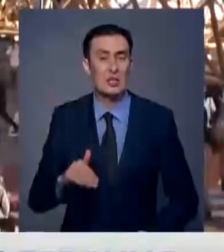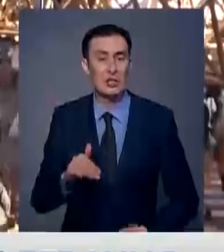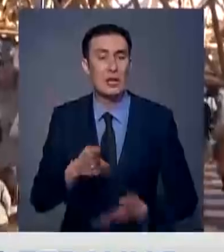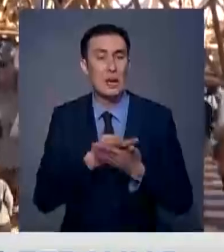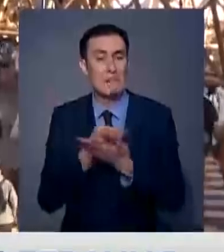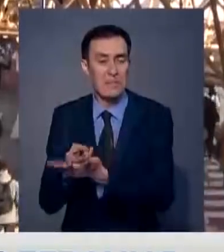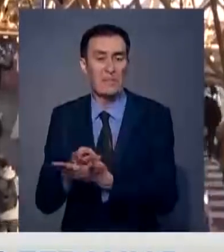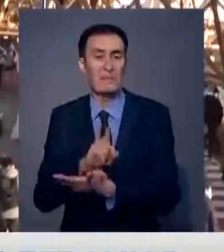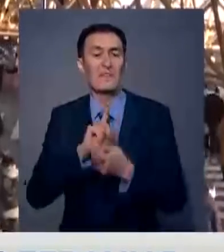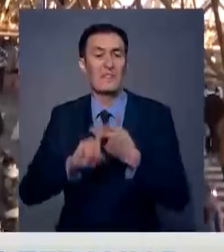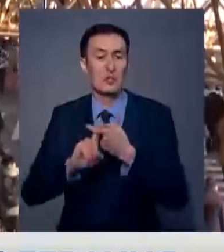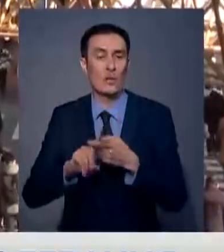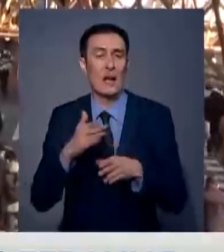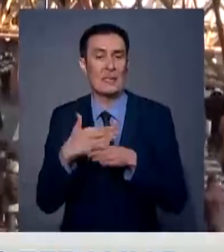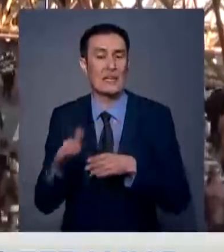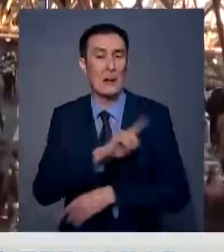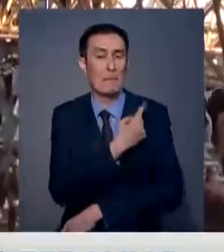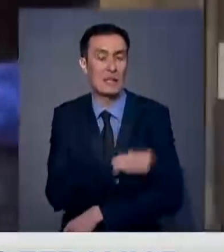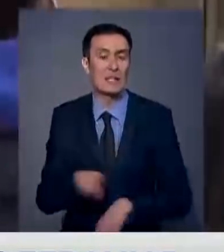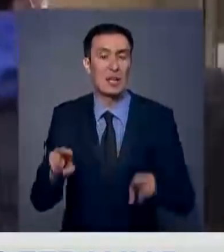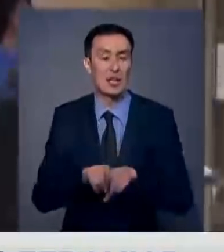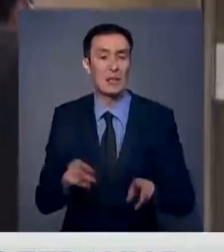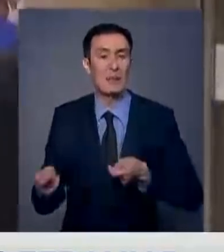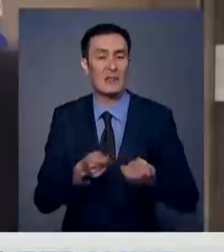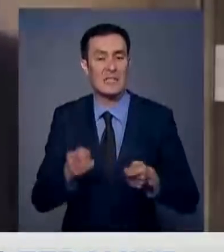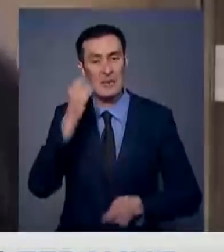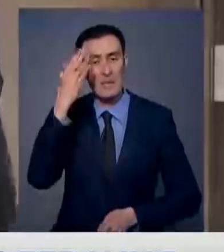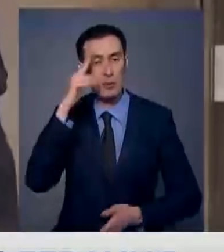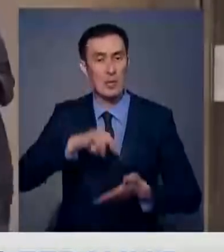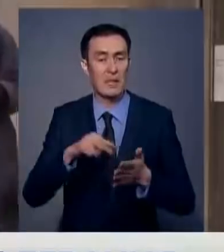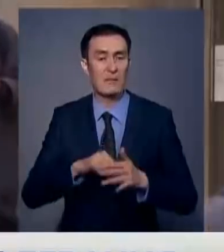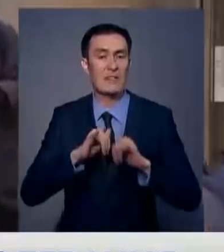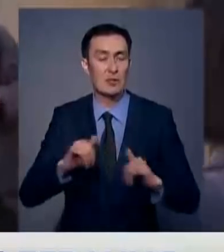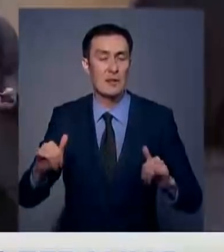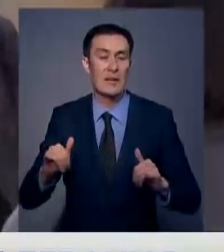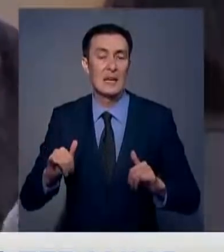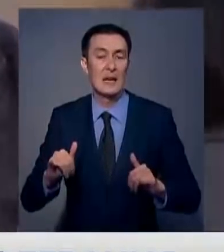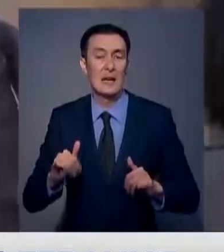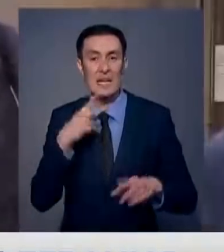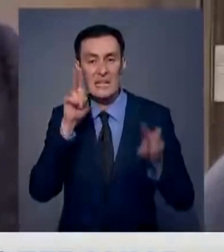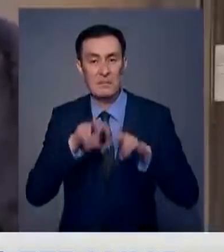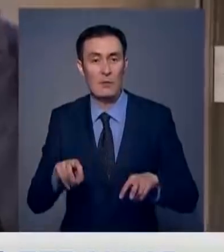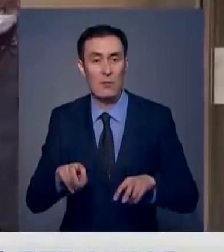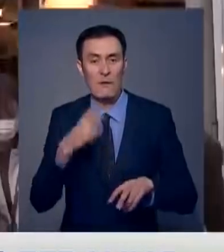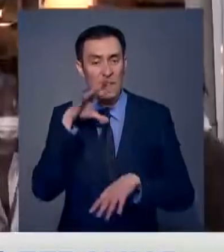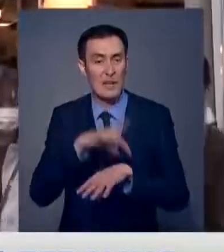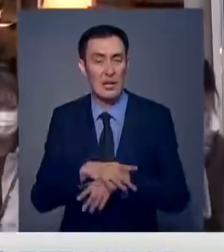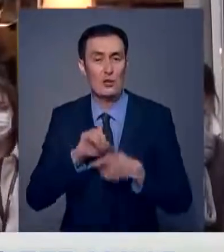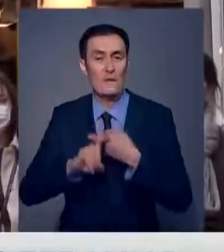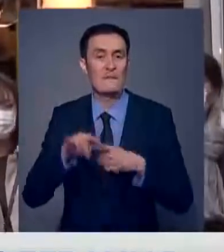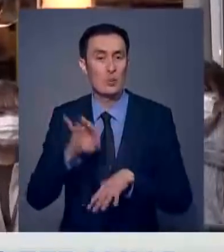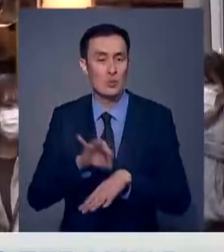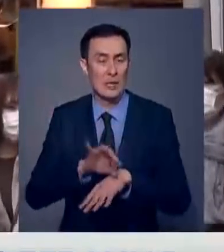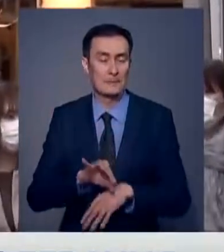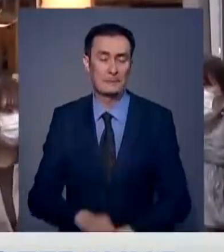мест в инфекционных отделениях больниц. Кроме того, правительство Японии планирует расширить возможности экспресс-тестирования по выявлению